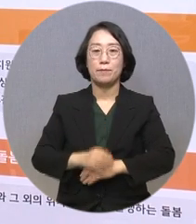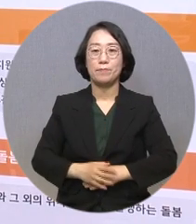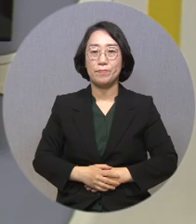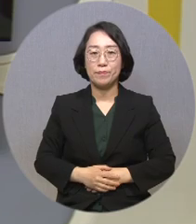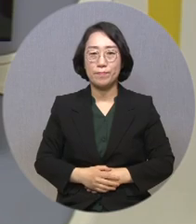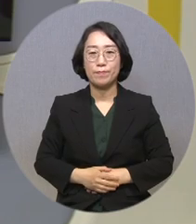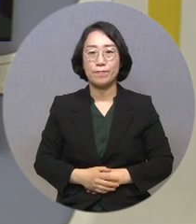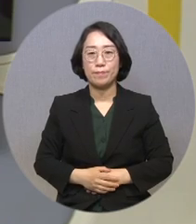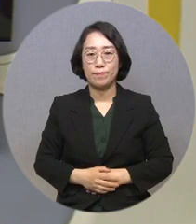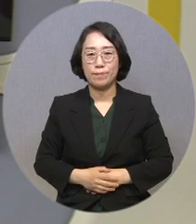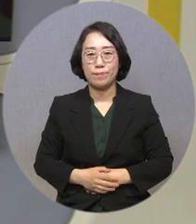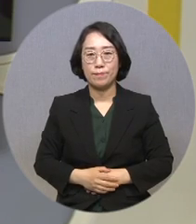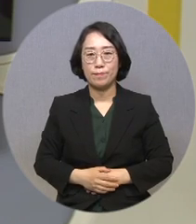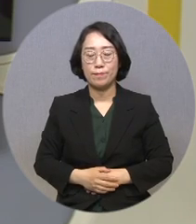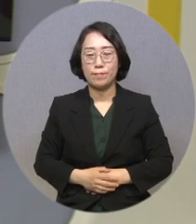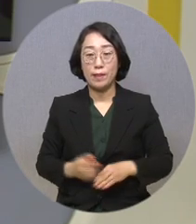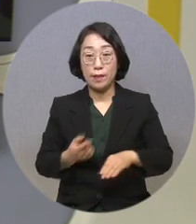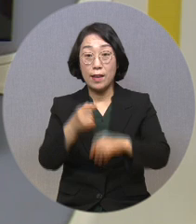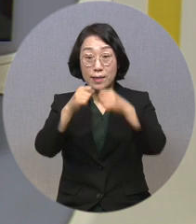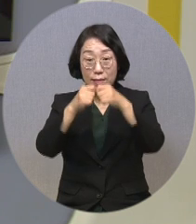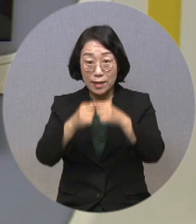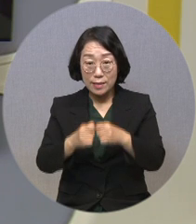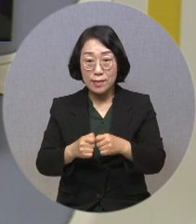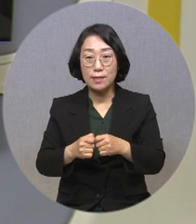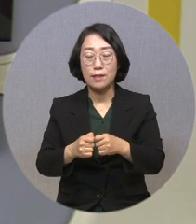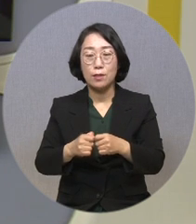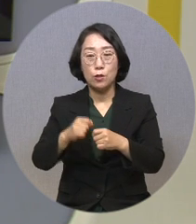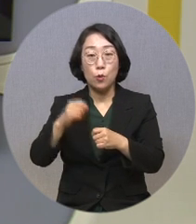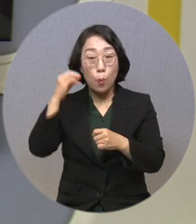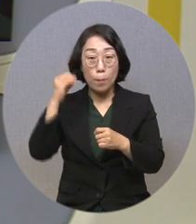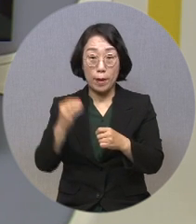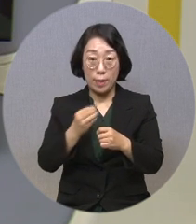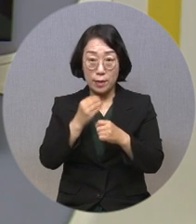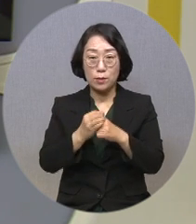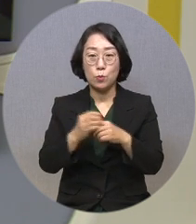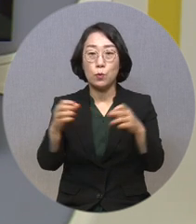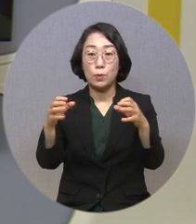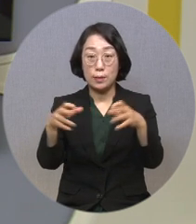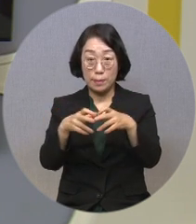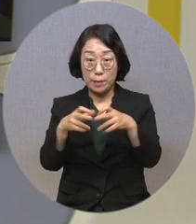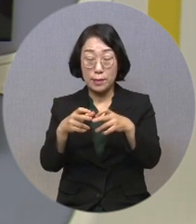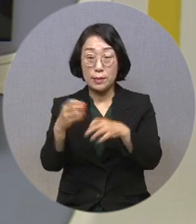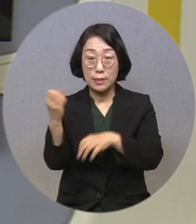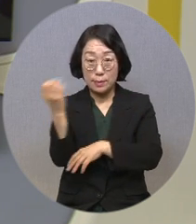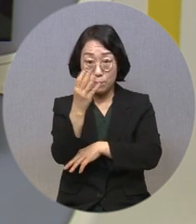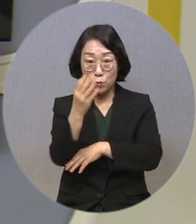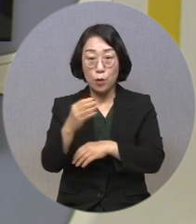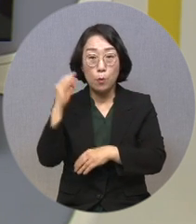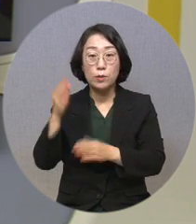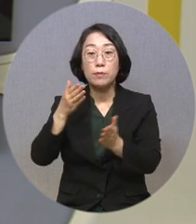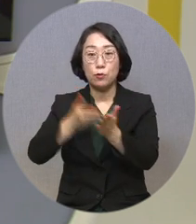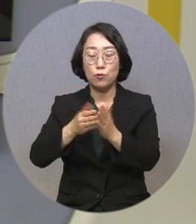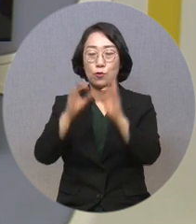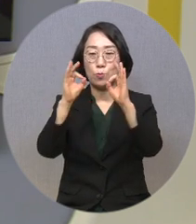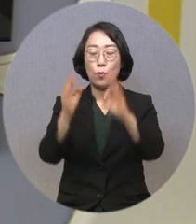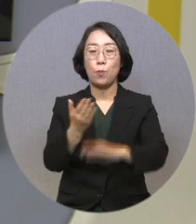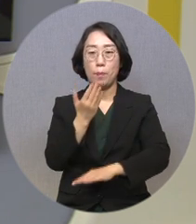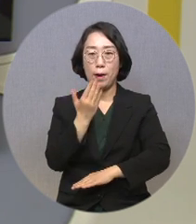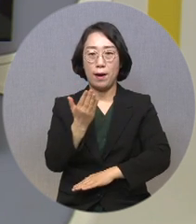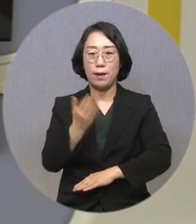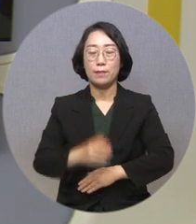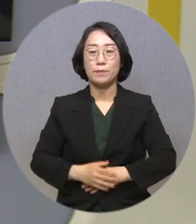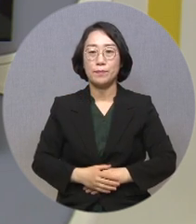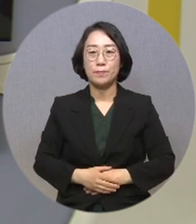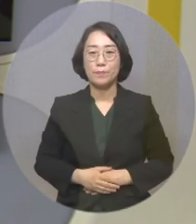문경아입니다. 이 밖에 자세한 사항은 웰피어뉴스 홈페이지와 장애인신문, 복지TV 뉴스를 통해 확인할 수 있습니다.